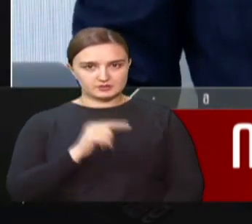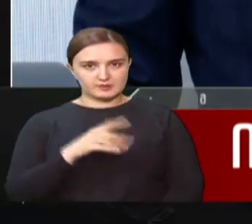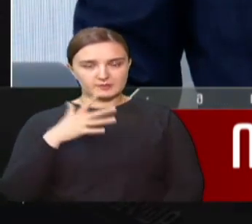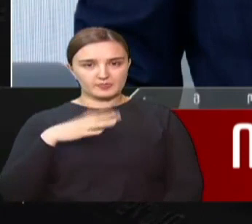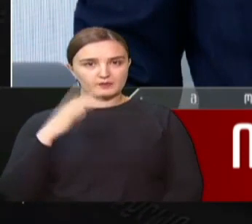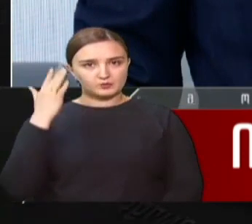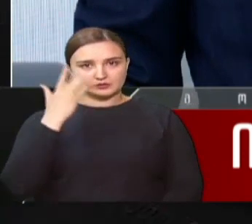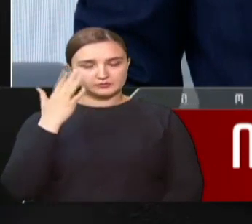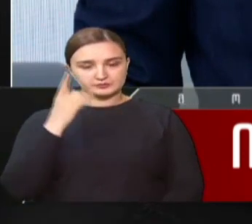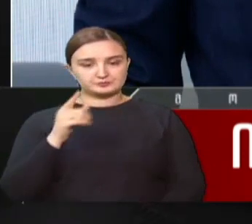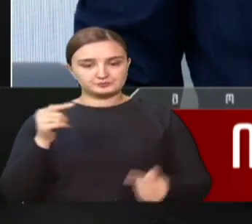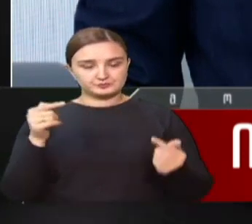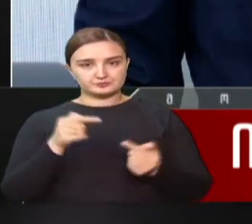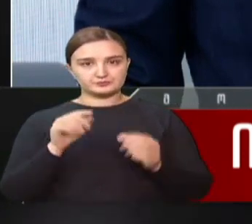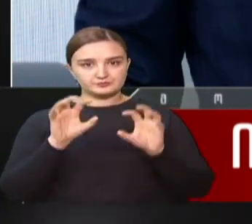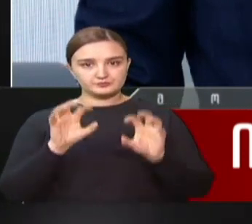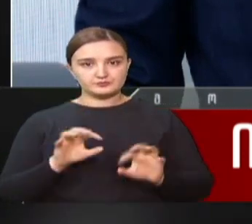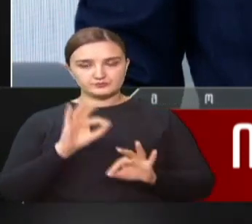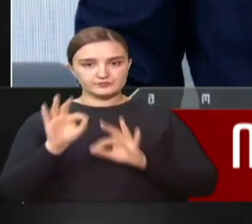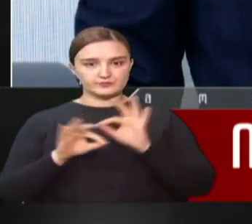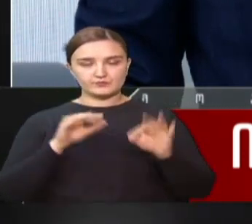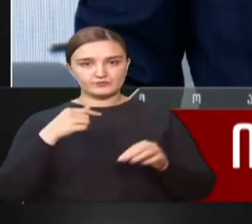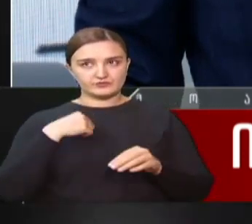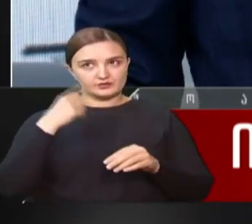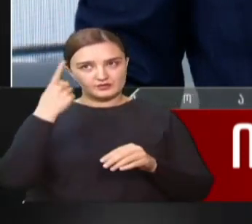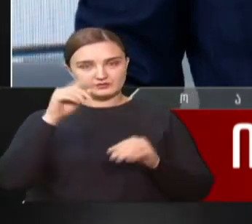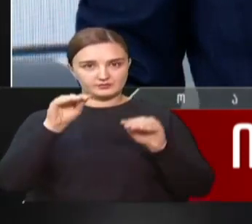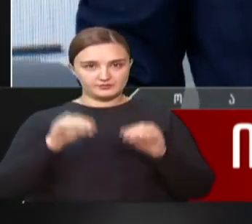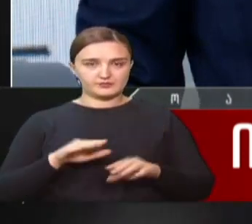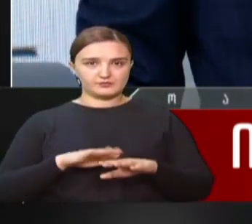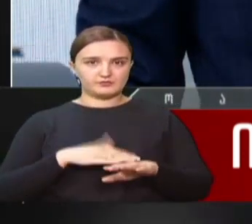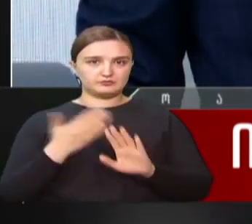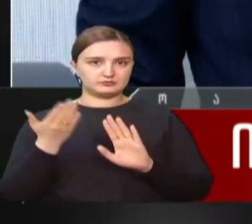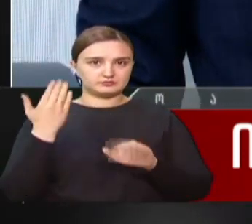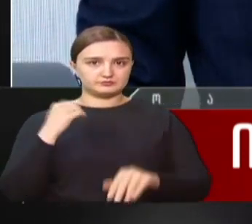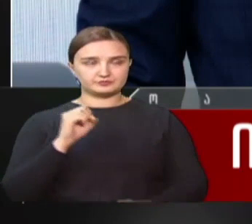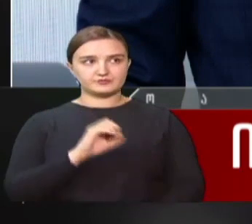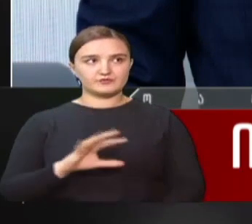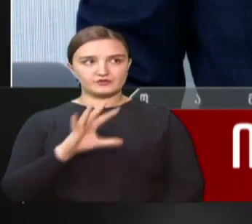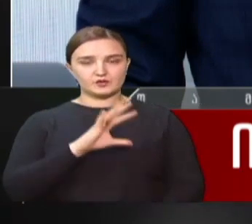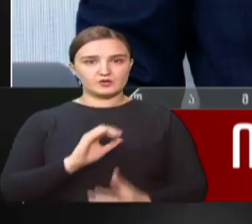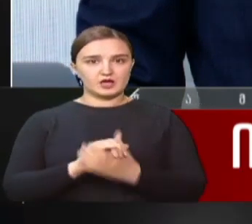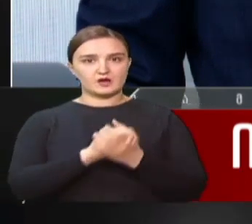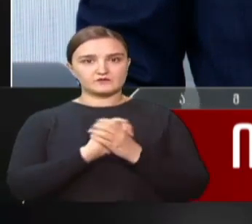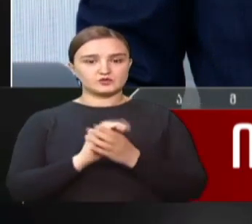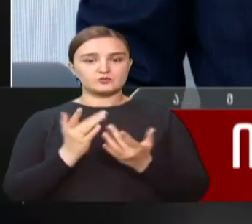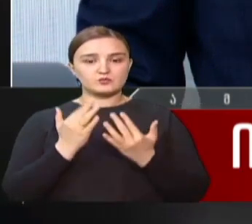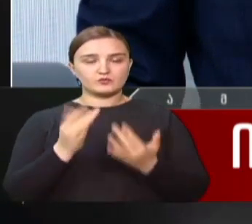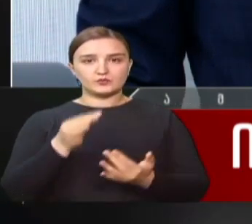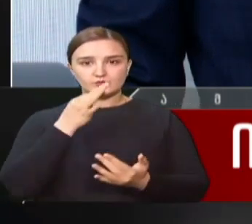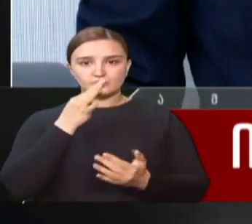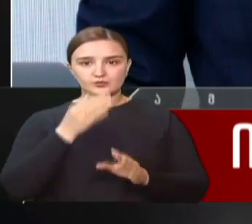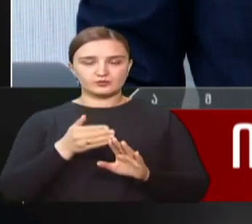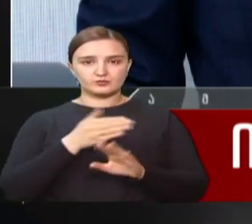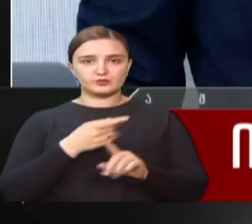ქართულმა ოცნებამ და შესაბამისი კანონპროექტი ჩვენ დავაინიცირეთ დიდი ხნის წინ, ჯერ კიდევ ევროკავშირის მოთხოვნებამდე, იმიტომ რომ ეს არის